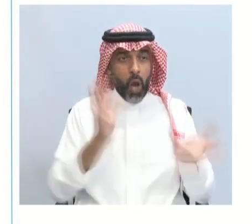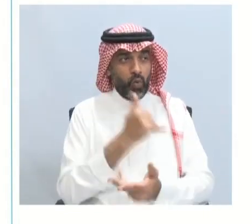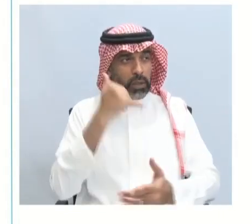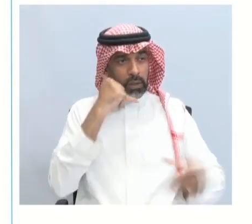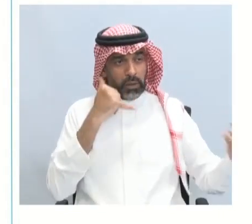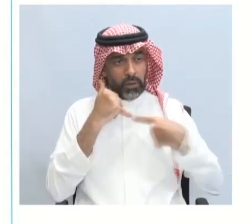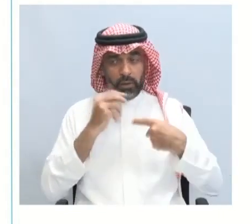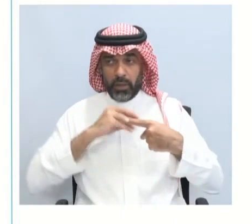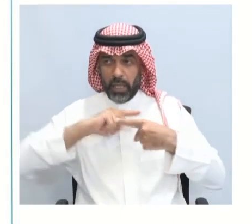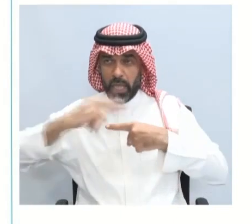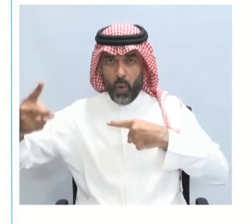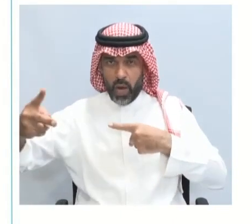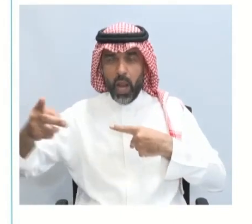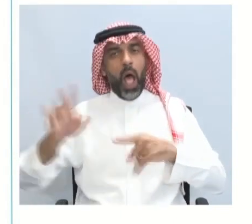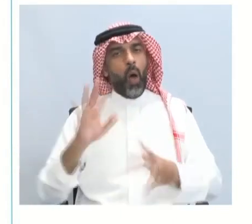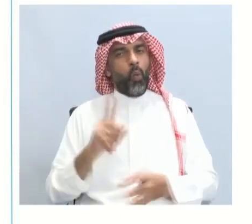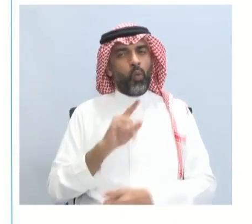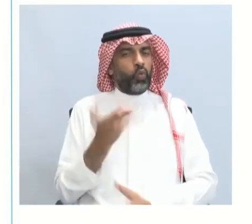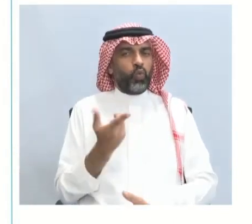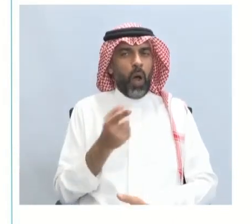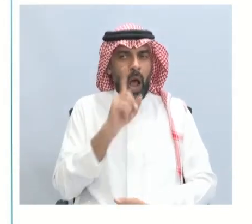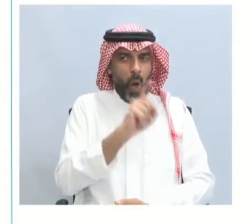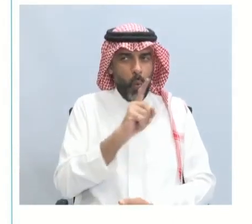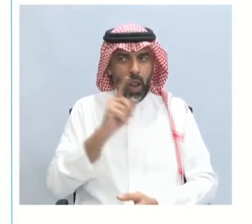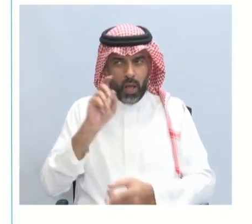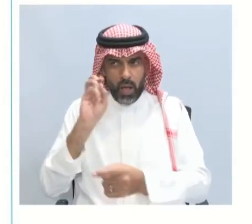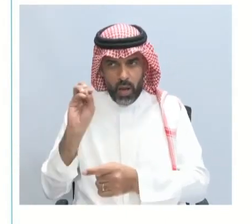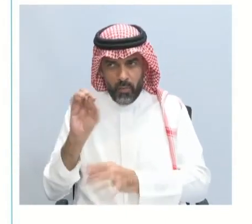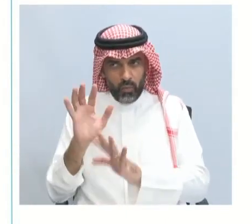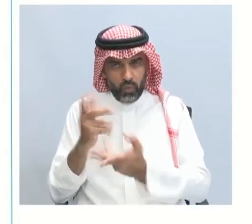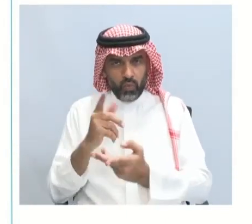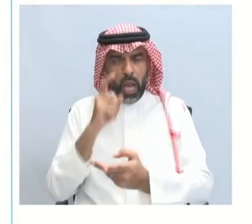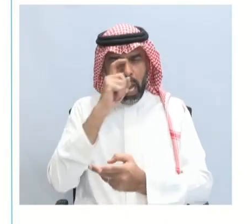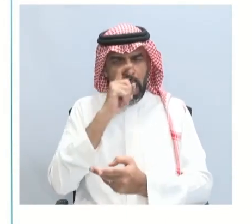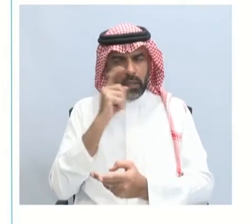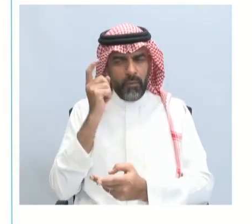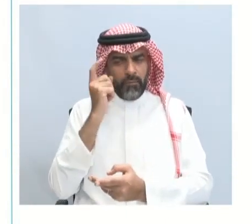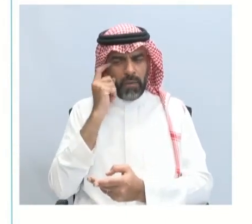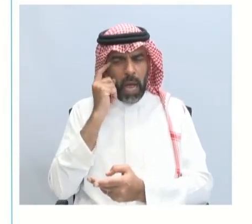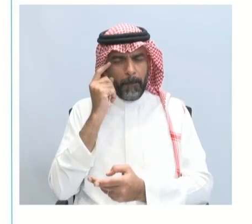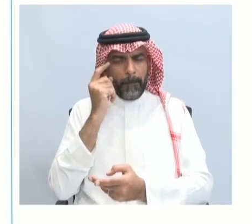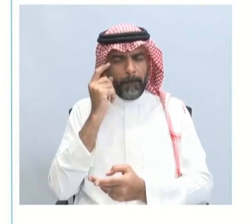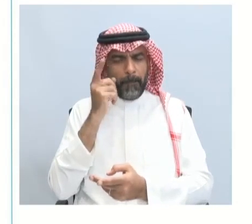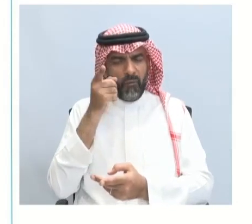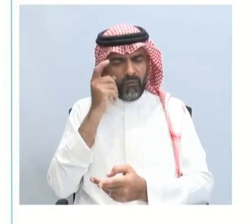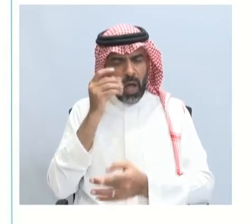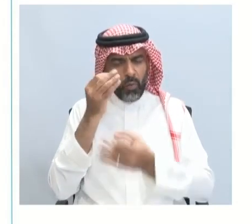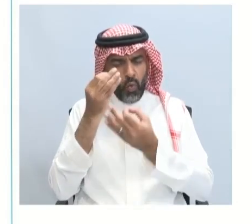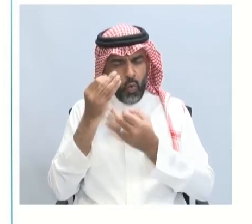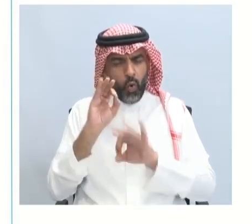اذا كل رئيس او كل مدير له تفضيلات وبالتالي بحكم انك تعمل مع هذا المدير لابد ان تفهم